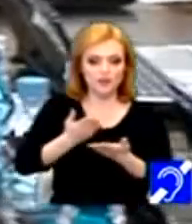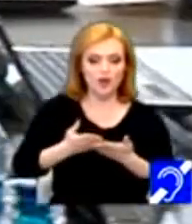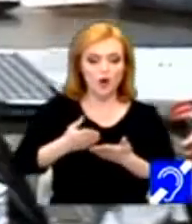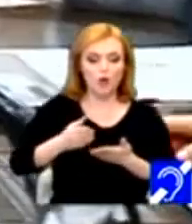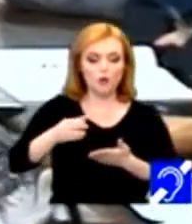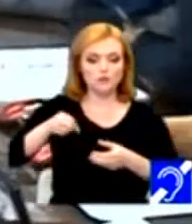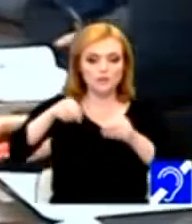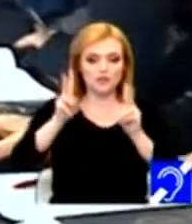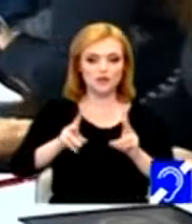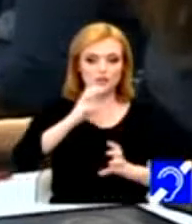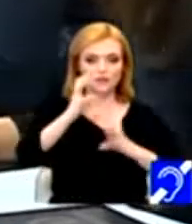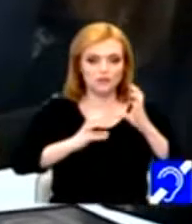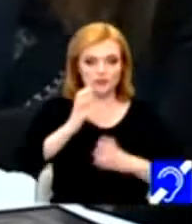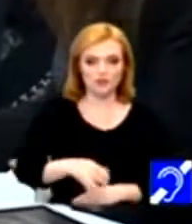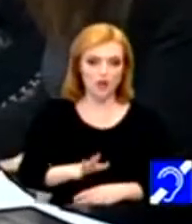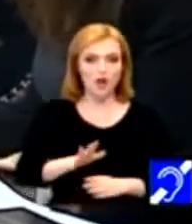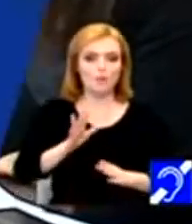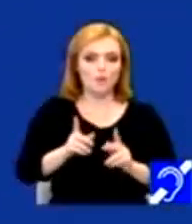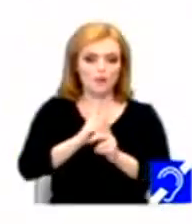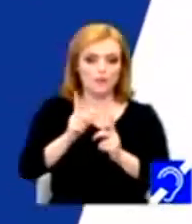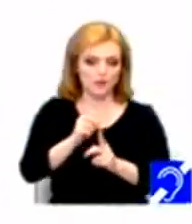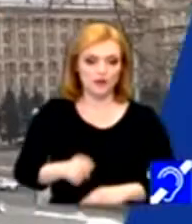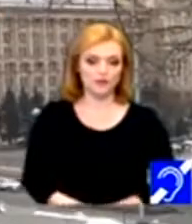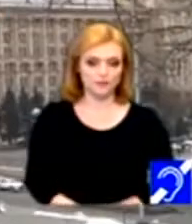Magistraturii va avea 15 membri în loc de 12.